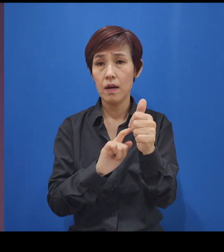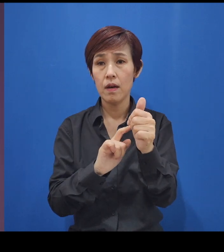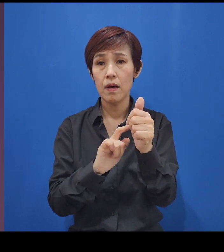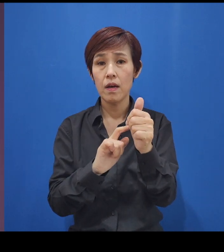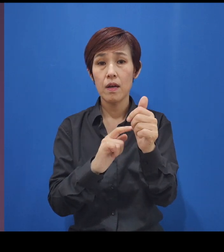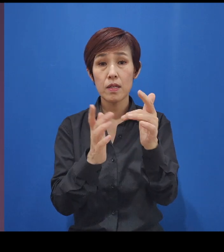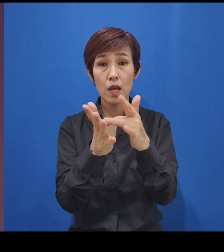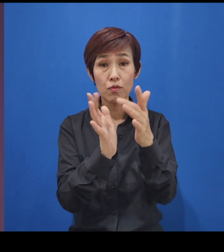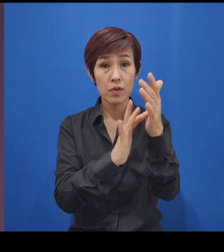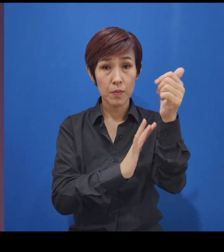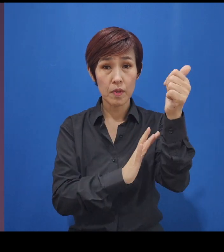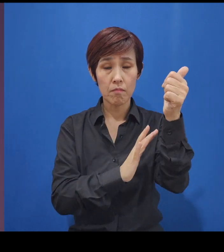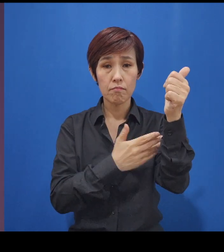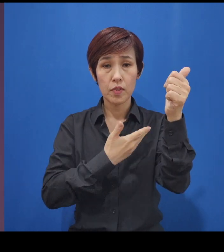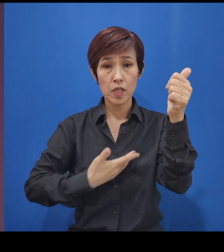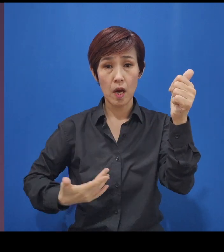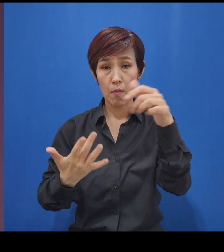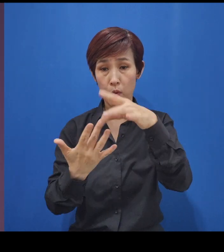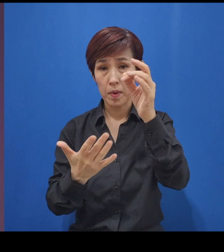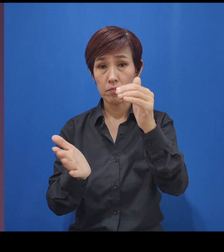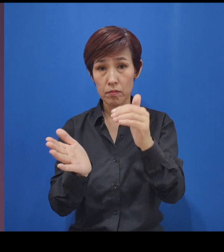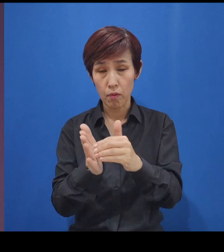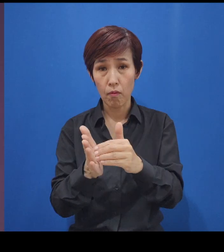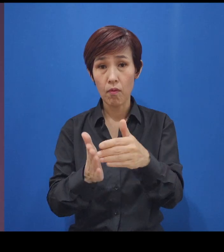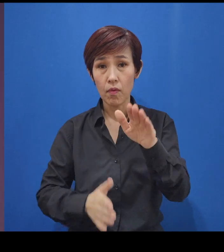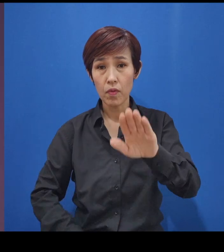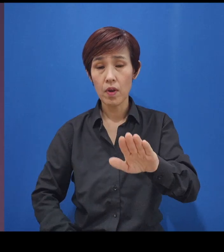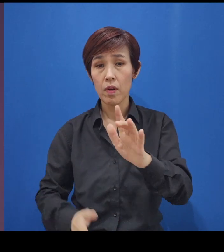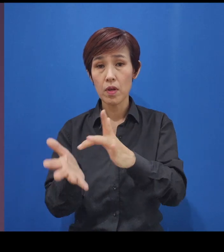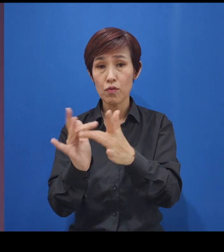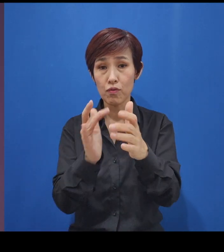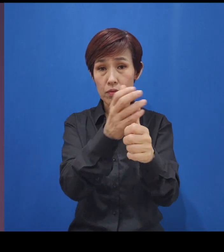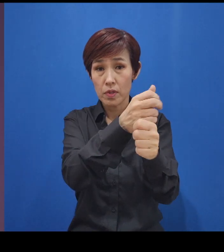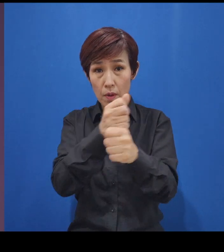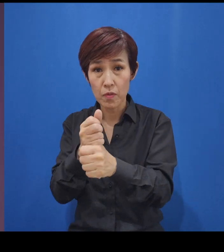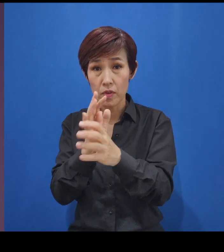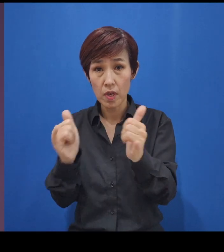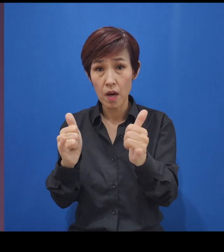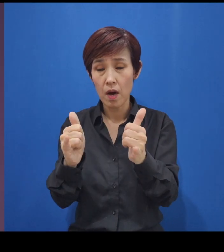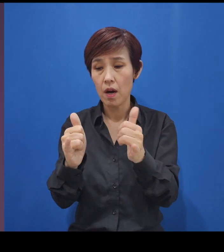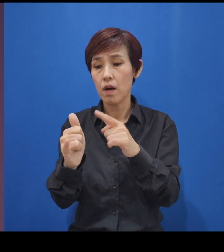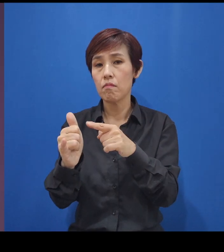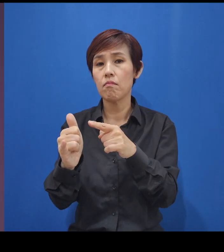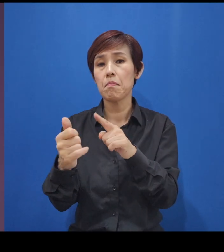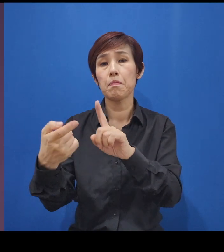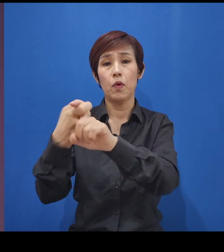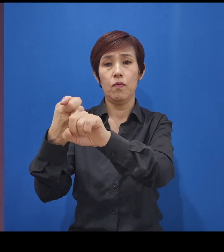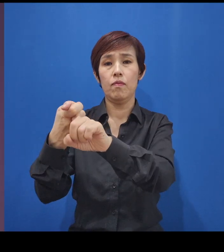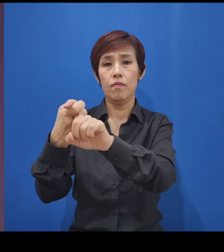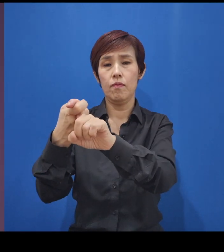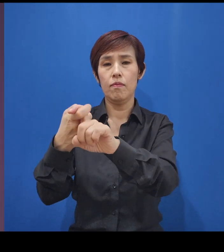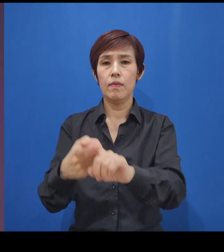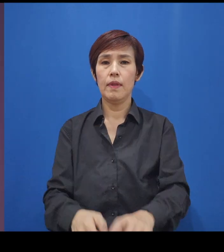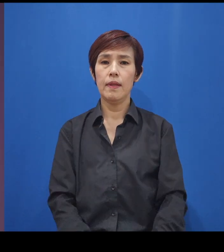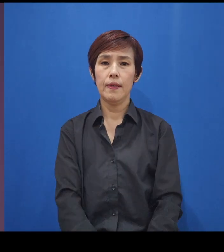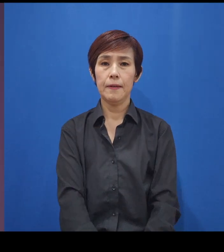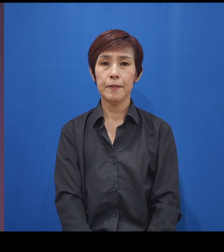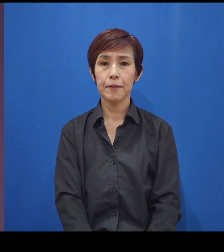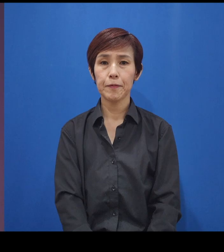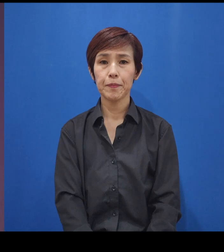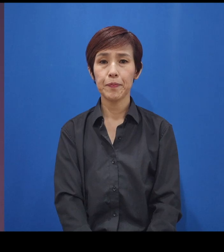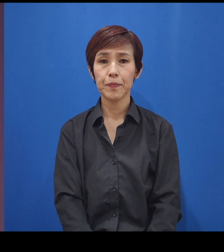예수님이 세운 제자가 예수 잡는 자들의 길잡이가 됐대요. 제가